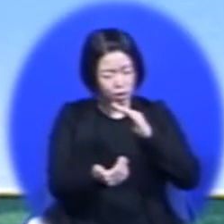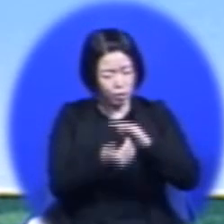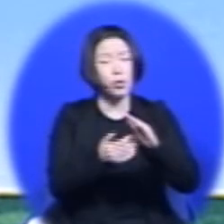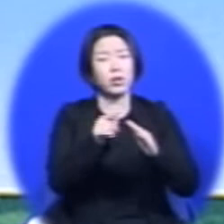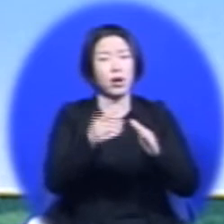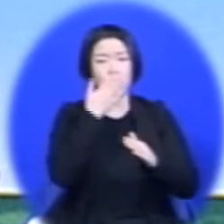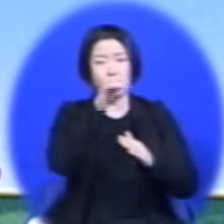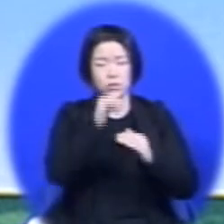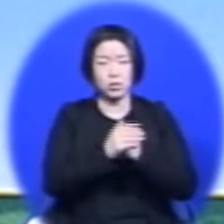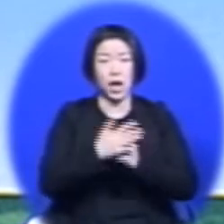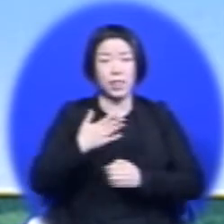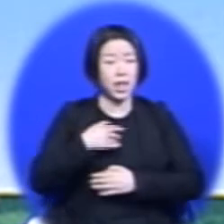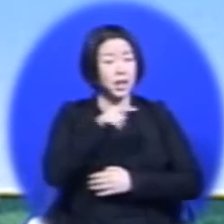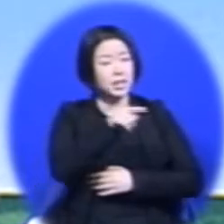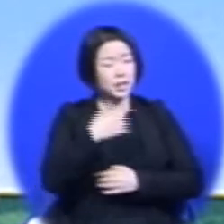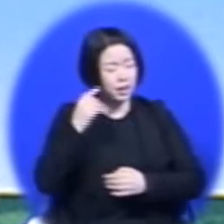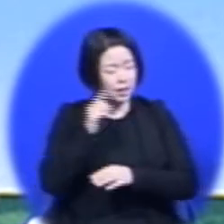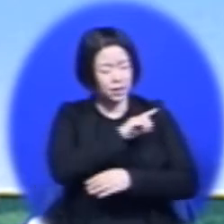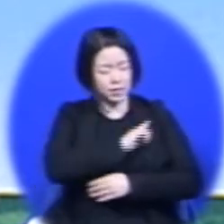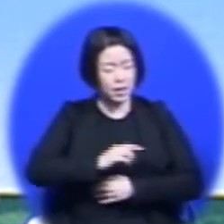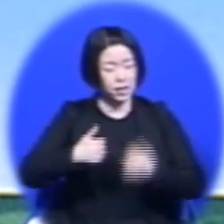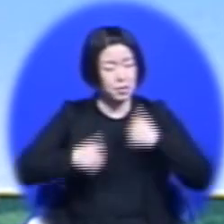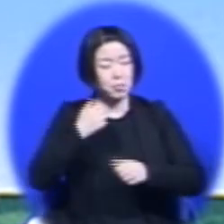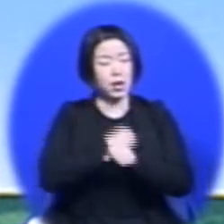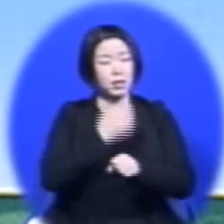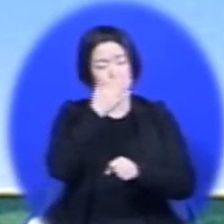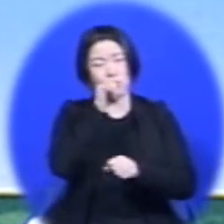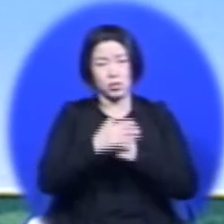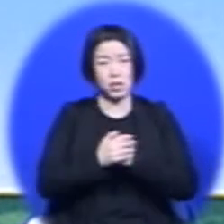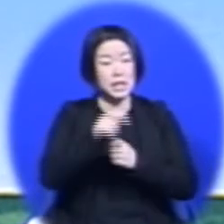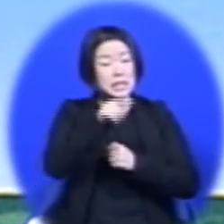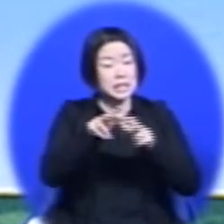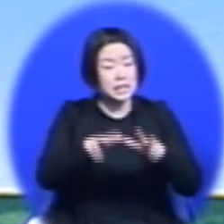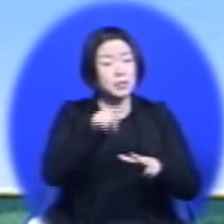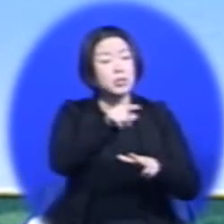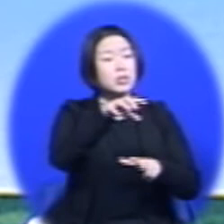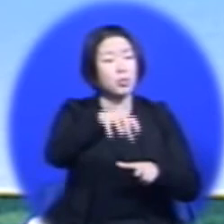있어. 내가 가장 기뻐하는 걸 할 수 있어. 지금 그 자리에서도.